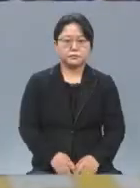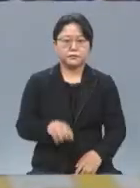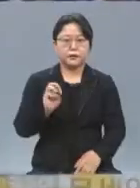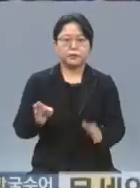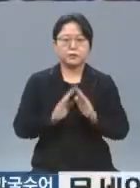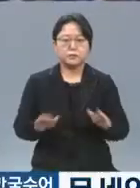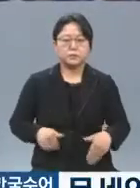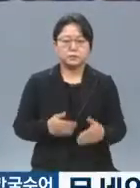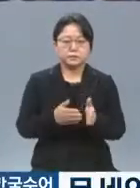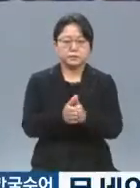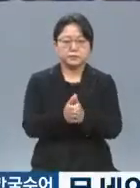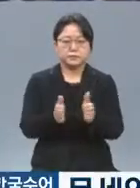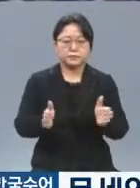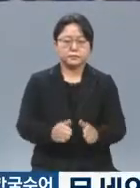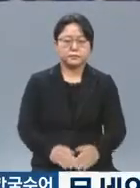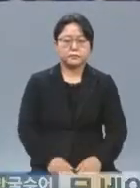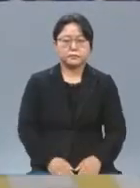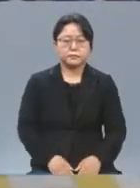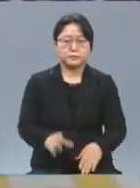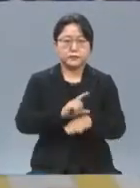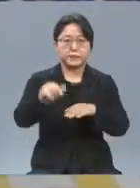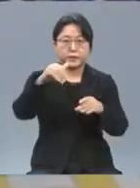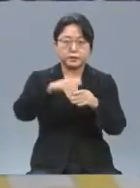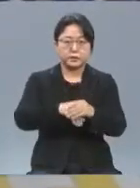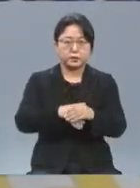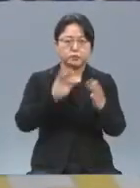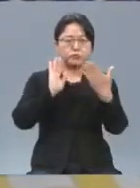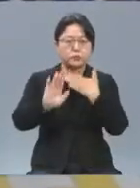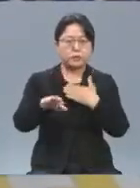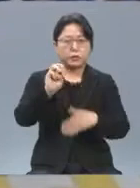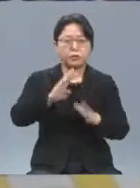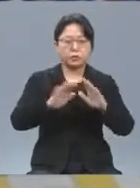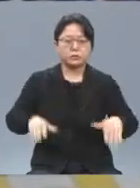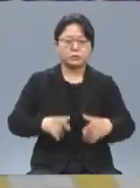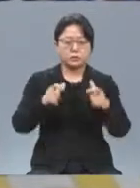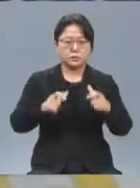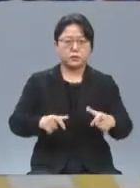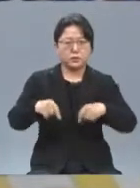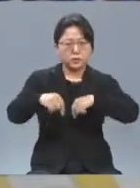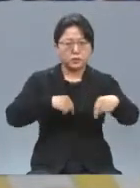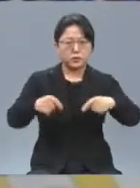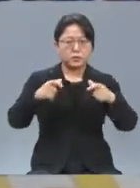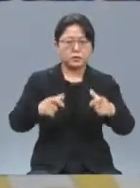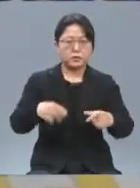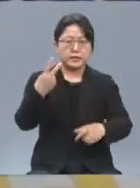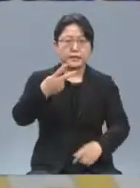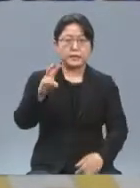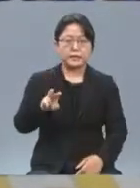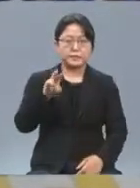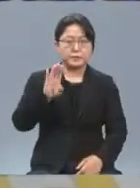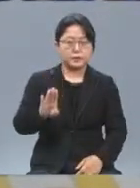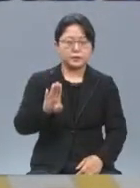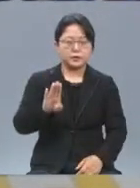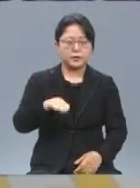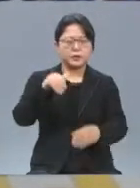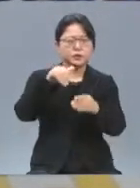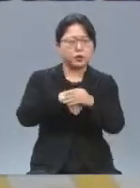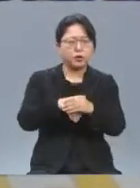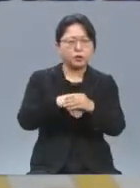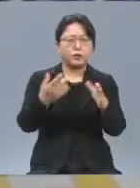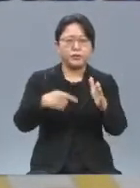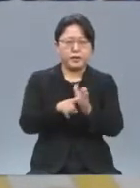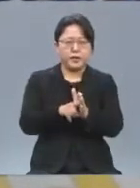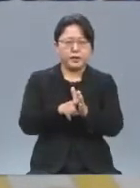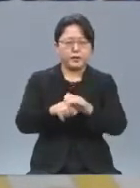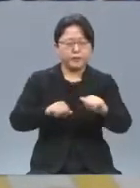계속해서 광주 전남구 뉴스입니다. 지방선거 이후 광주 전남 지역 정치권은 2024년 총선을 향한